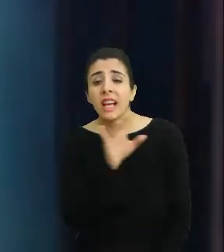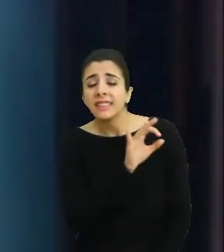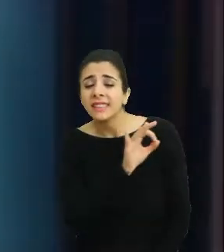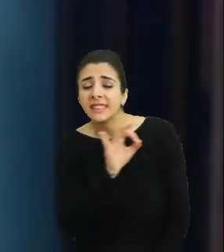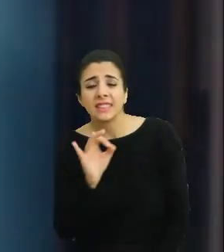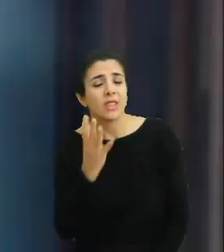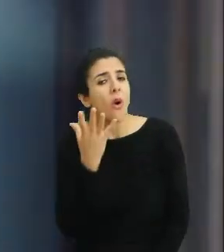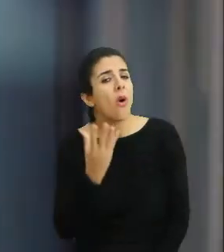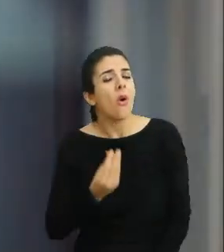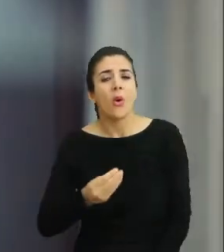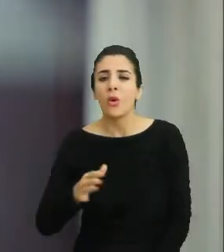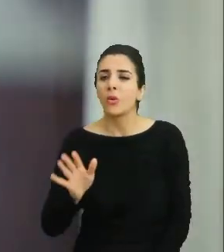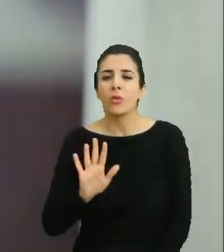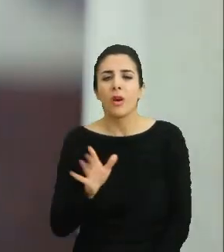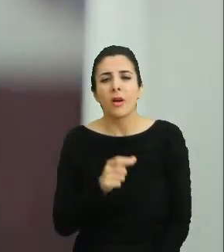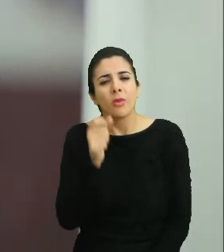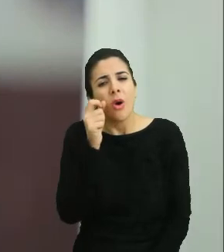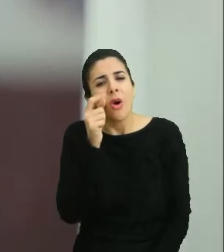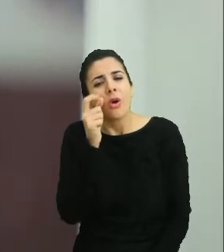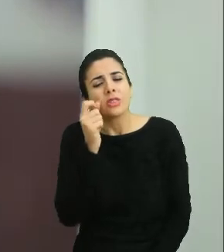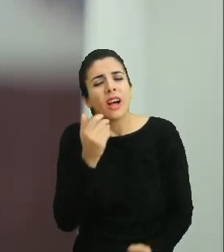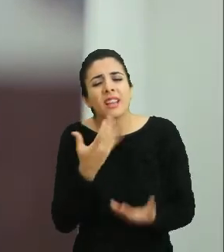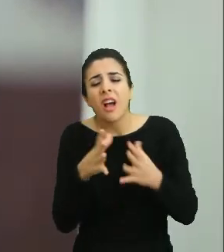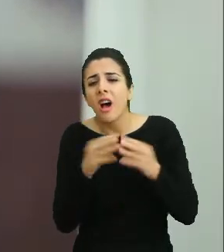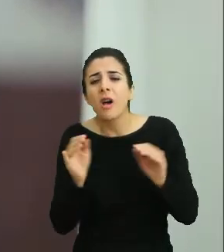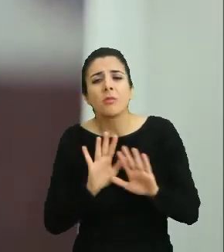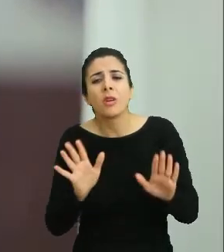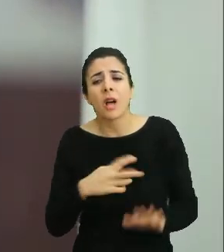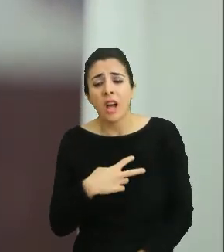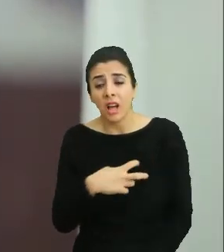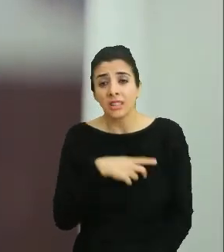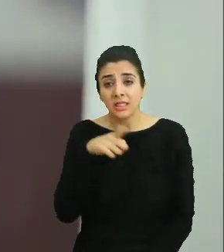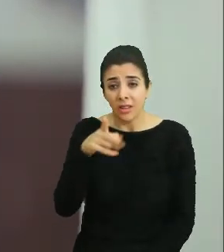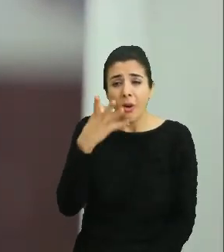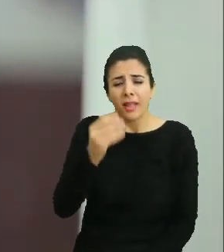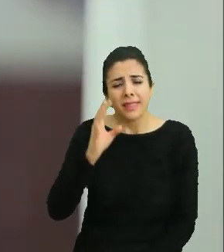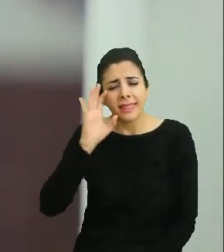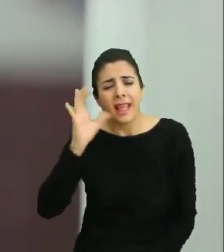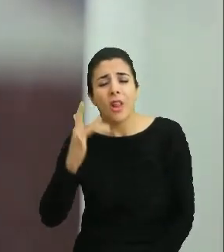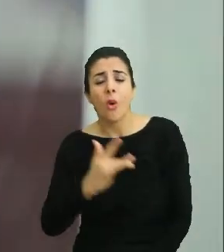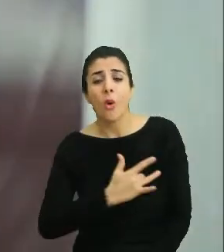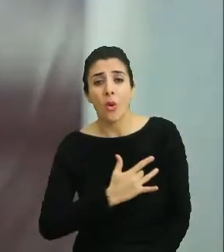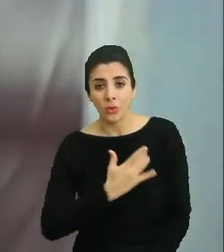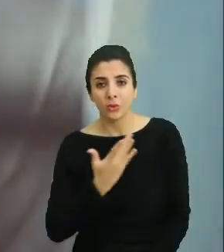Sensiz olmuyor, hasret dinmiyor. Vurgunum sana deli gönül.